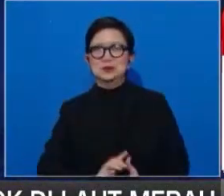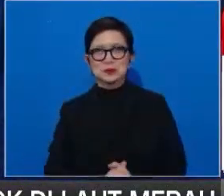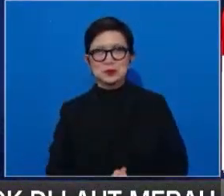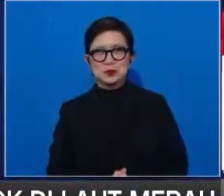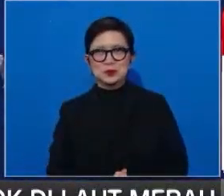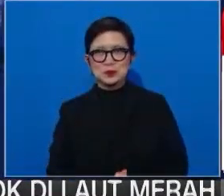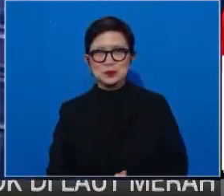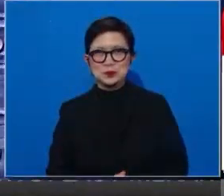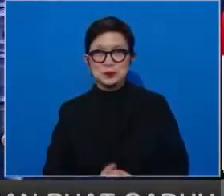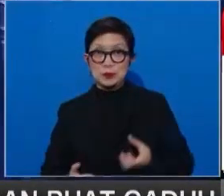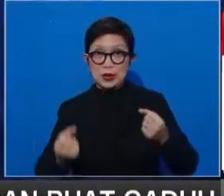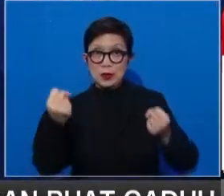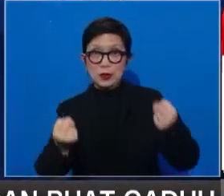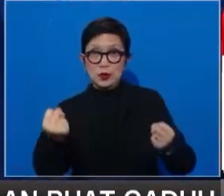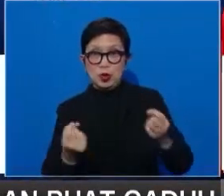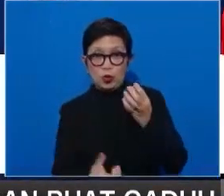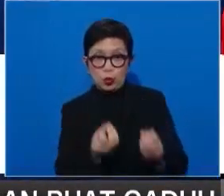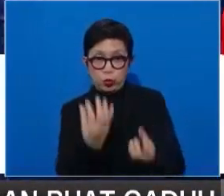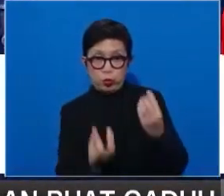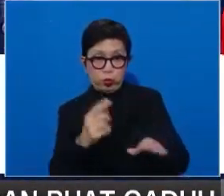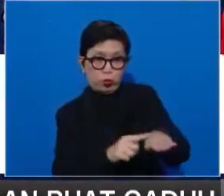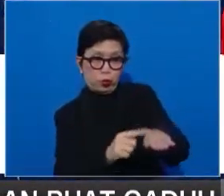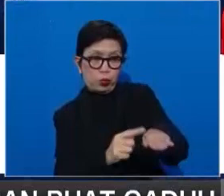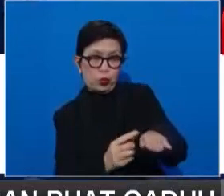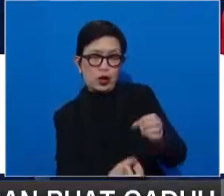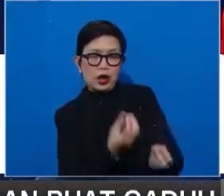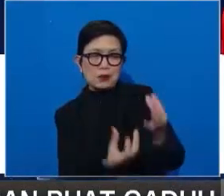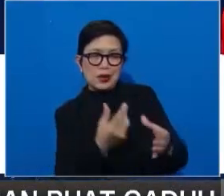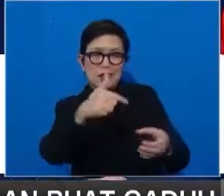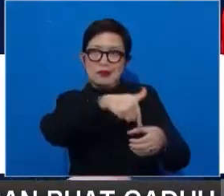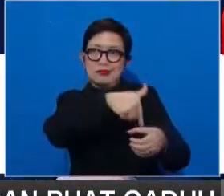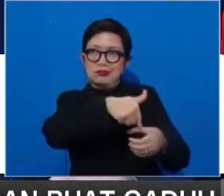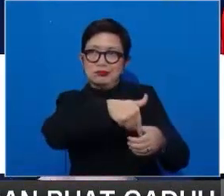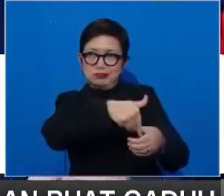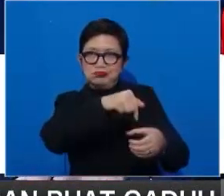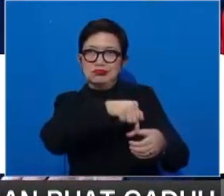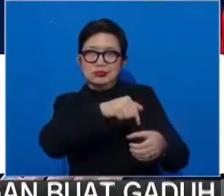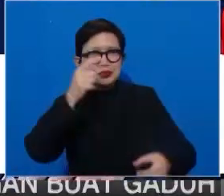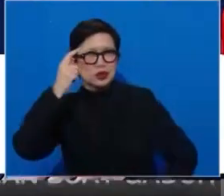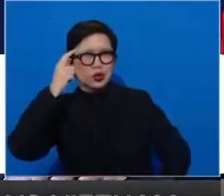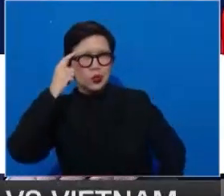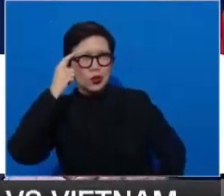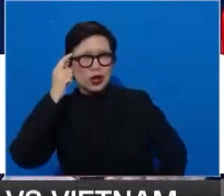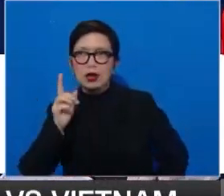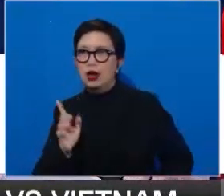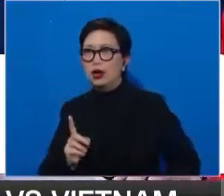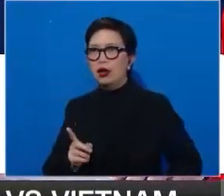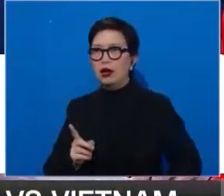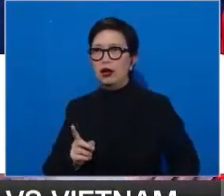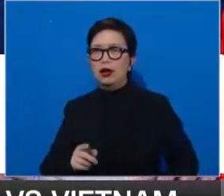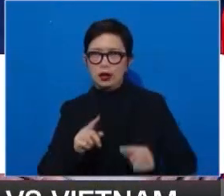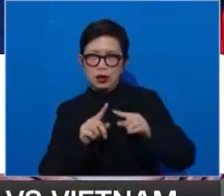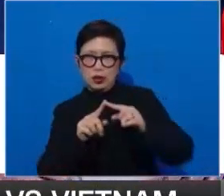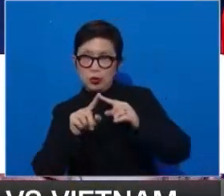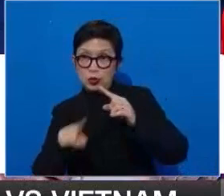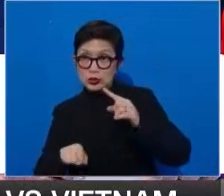Sebuah minibus terbakar di SPBU Cikamuning pada larang setelah mengisi bahan bakar. Kebakaran diduga akibat korsleting di Polewali Mandar,